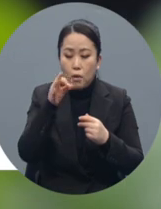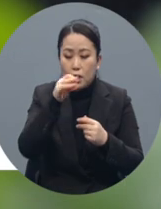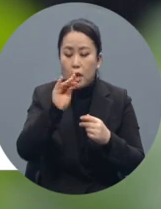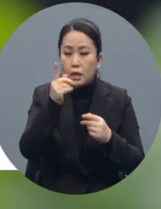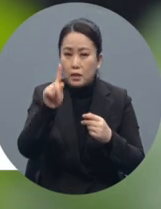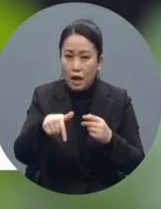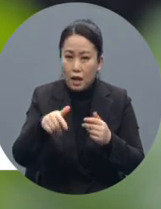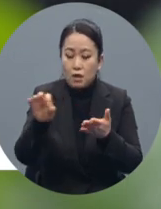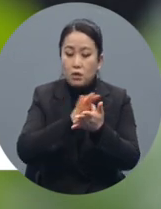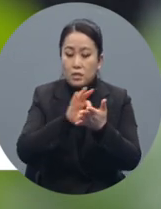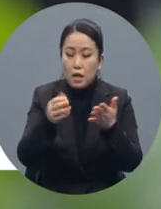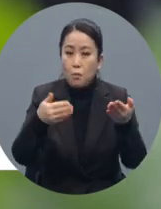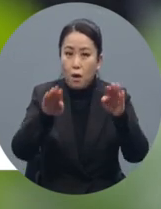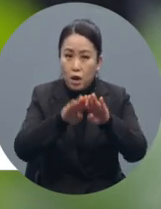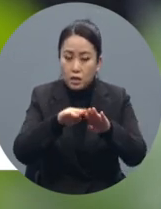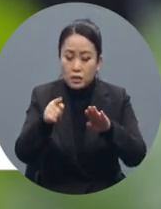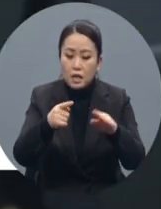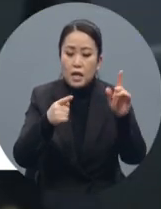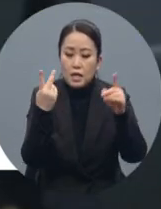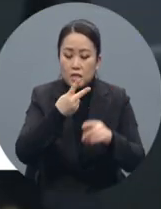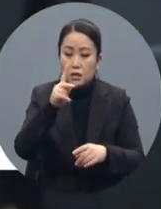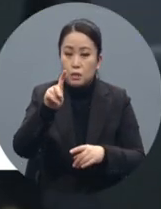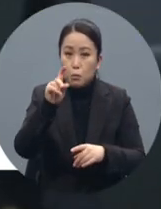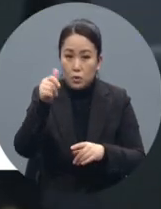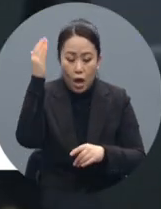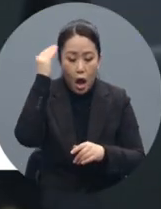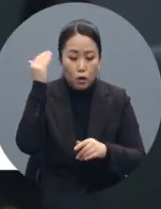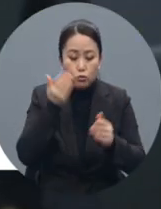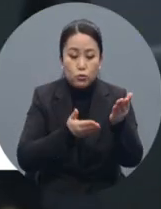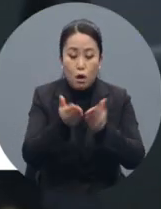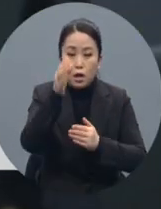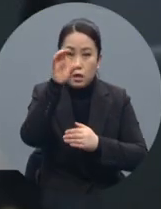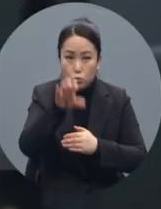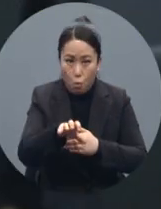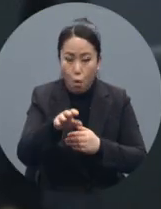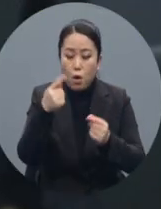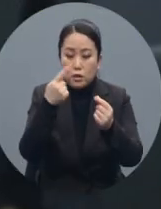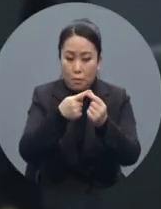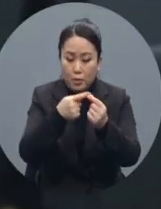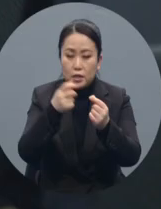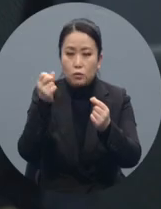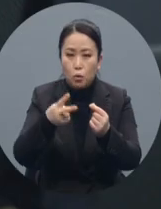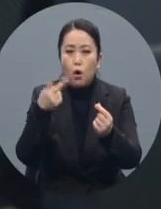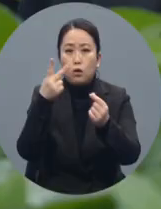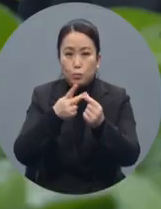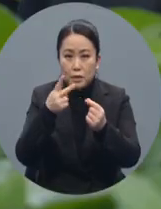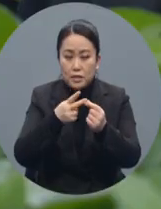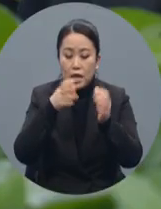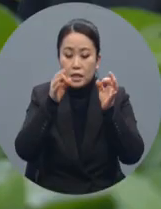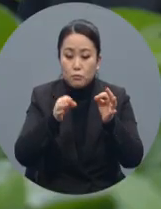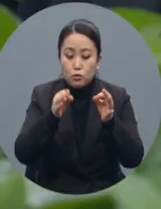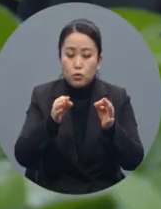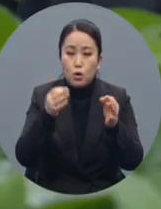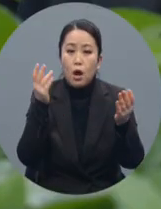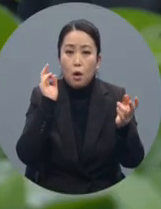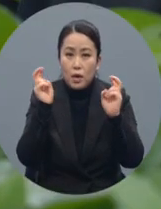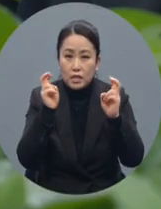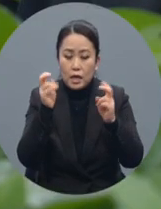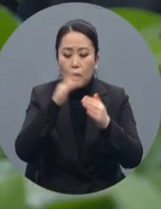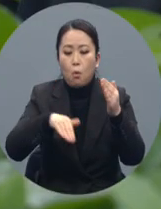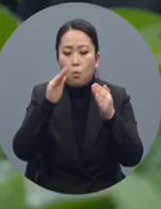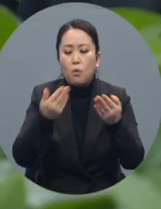예탁결제원 은 지난 2015년 한국 거래소 에 이어 부상 금융공기업 이 공공기관에서 지정 해제된